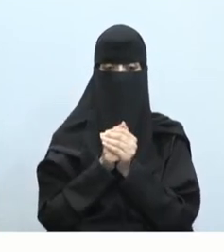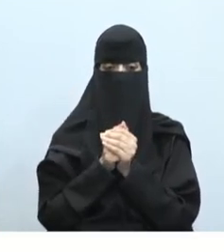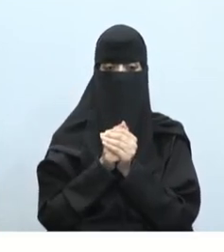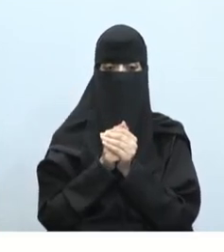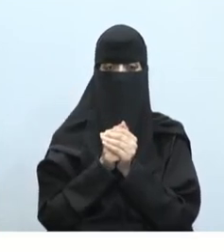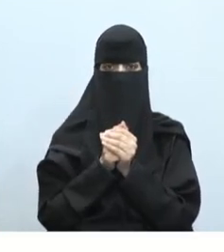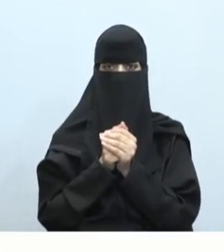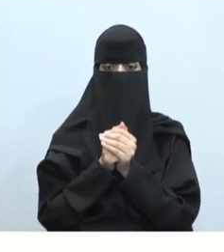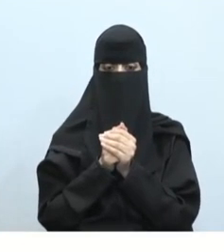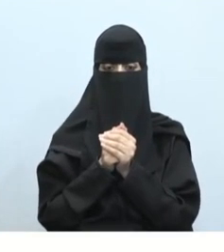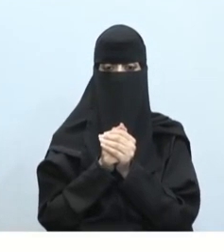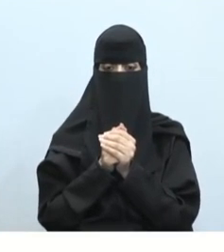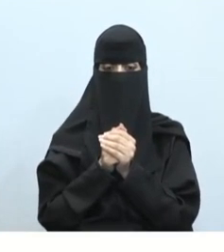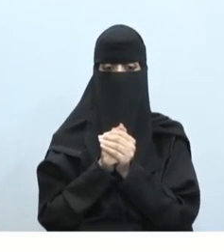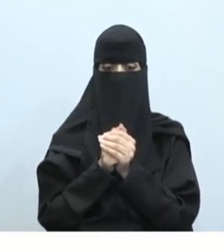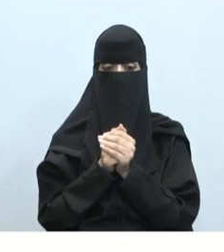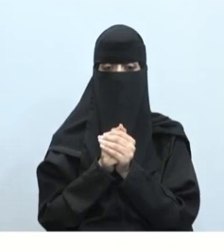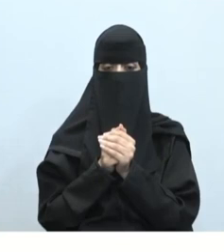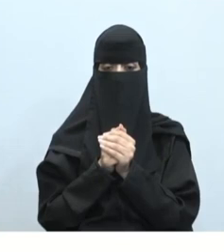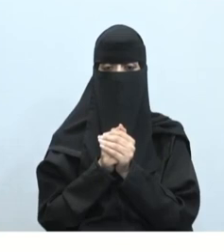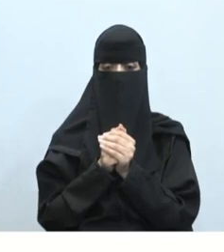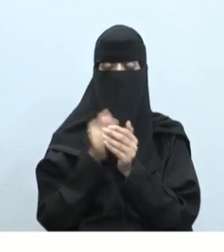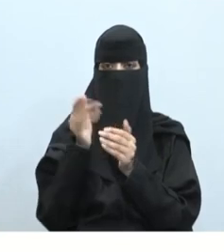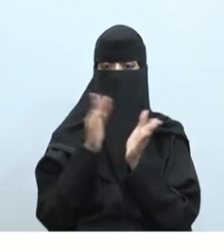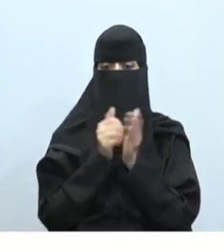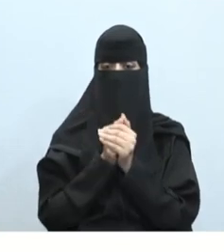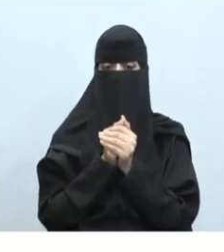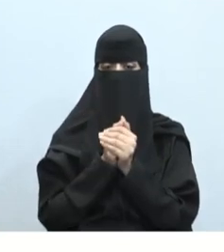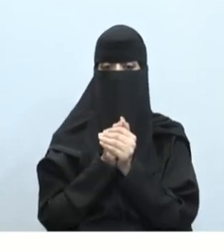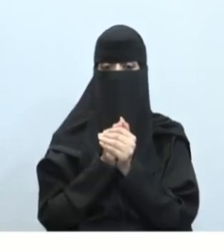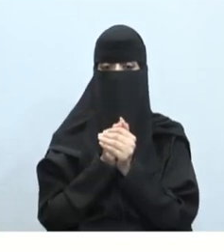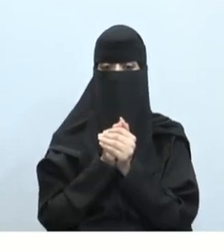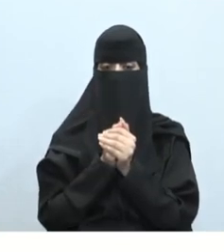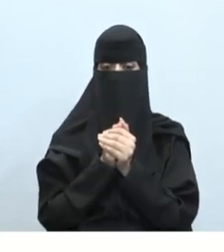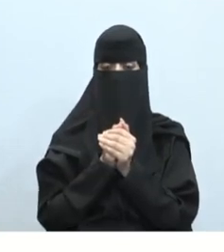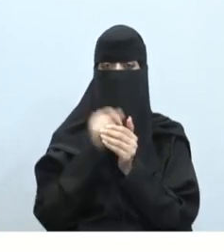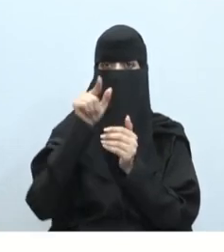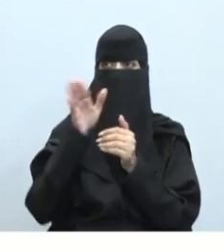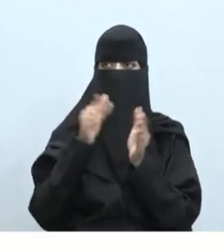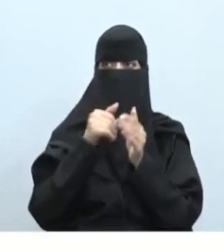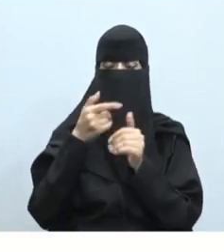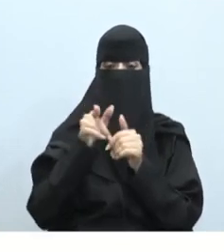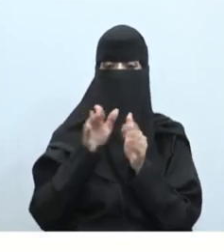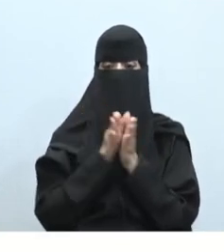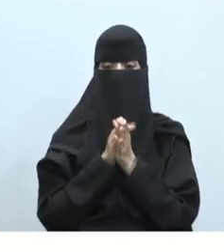وبناتي الطلاب ممتازين السدم هي عباره عن ماذا احسنتم